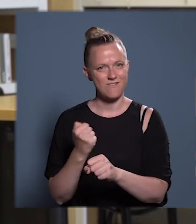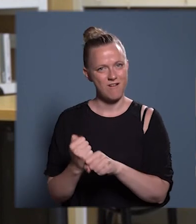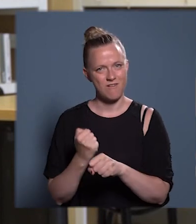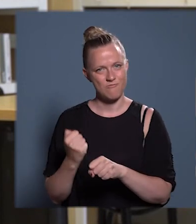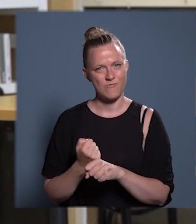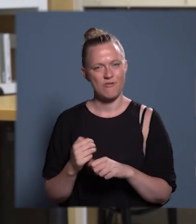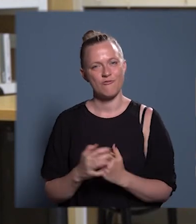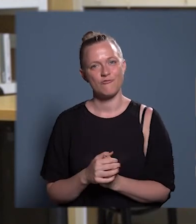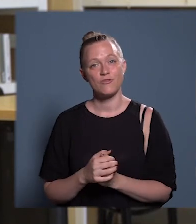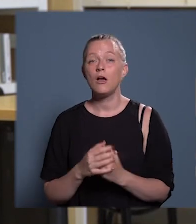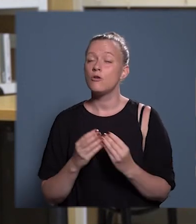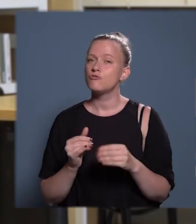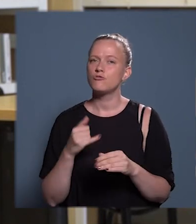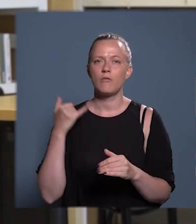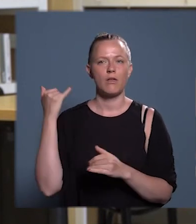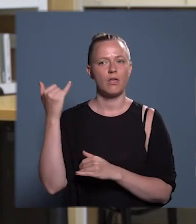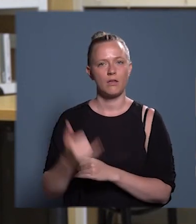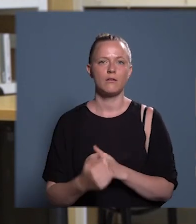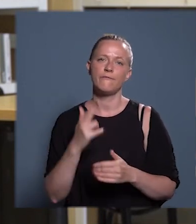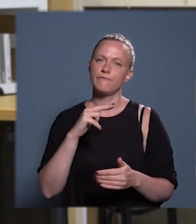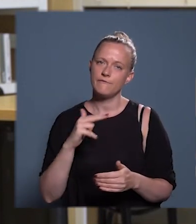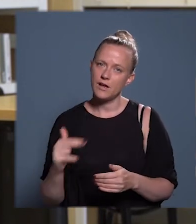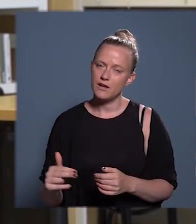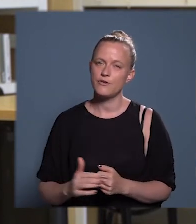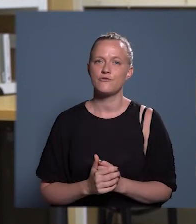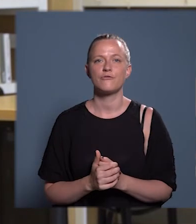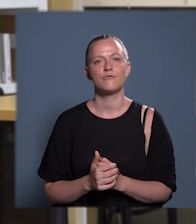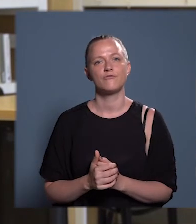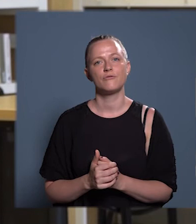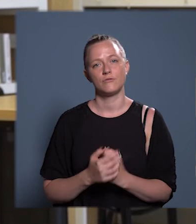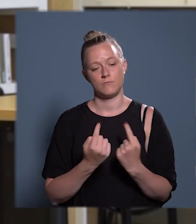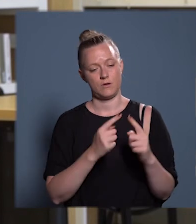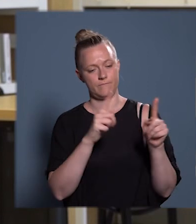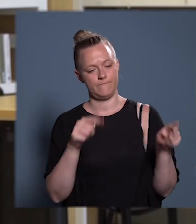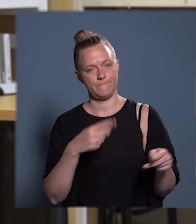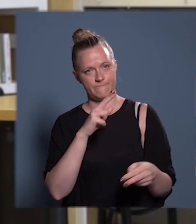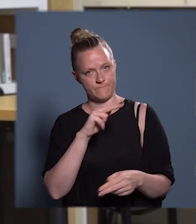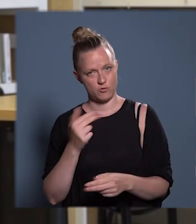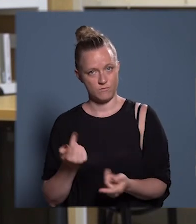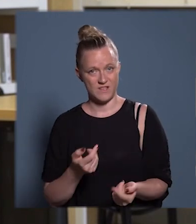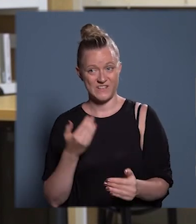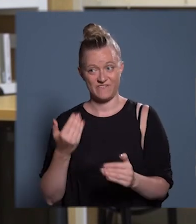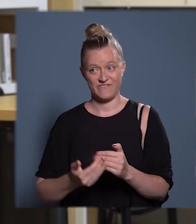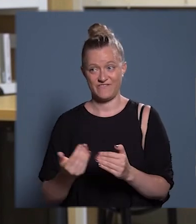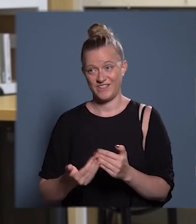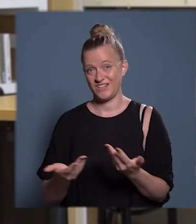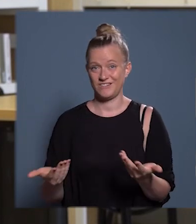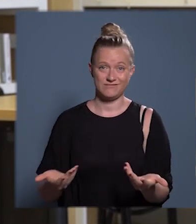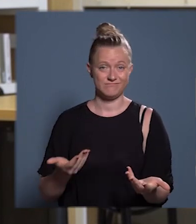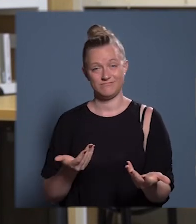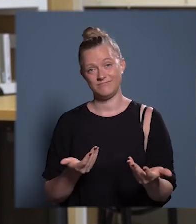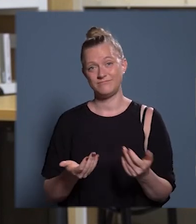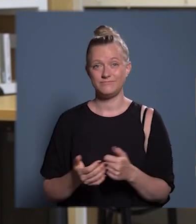hogyha nagyon sokáig festem a festményt, abból a végén majdnem lesz egy olyan,